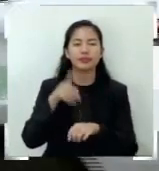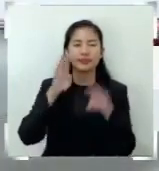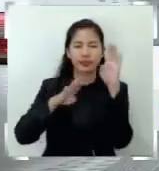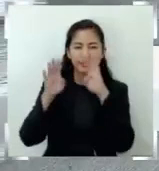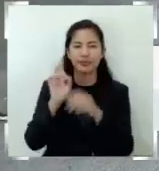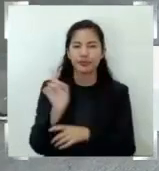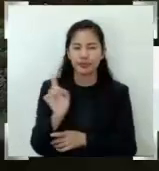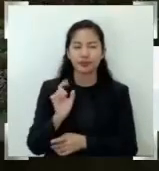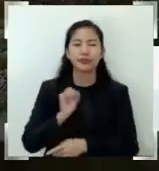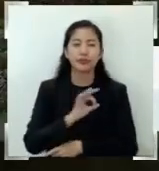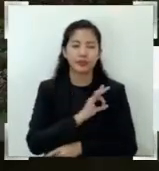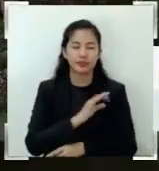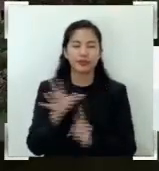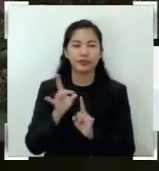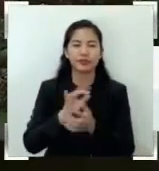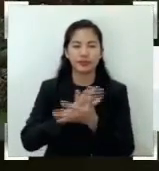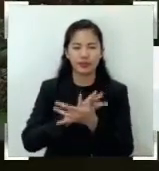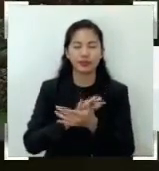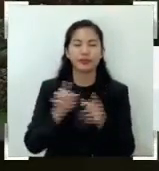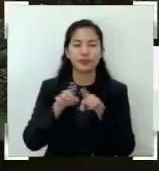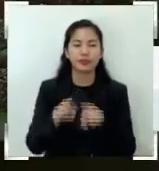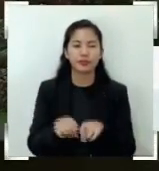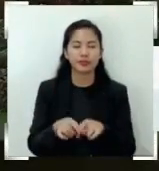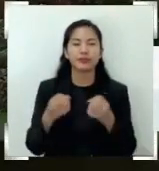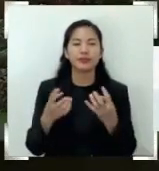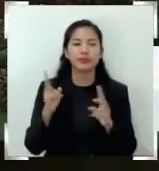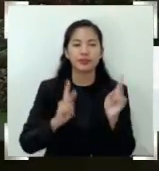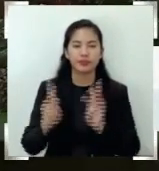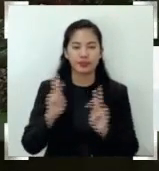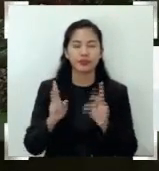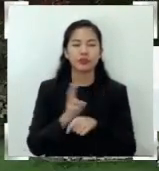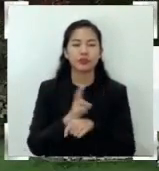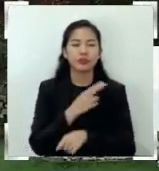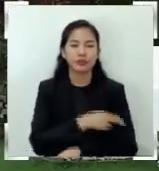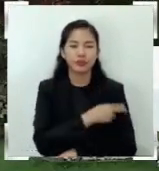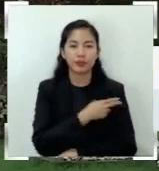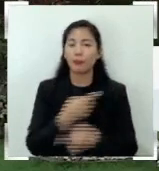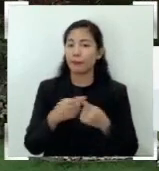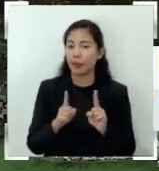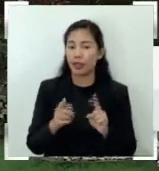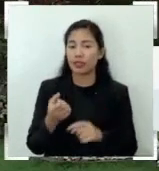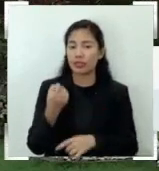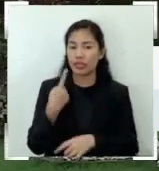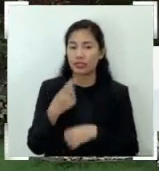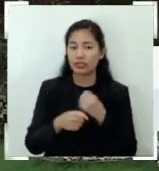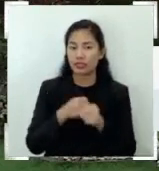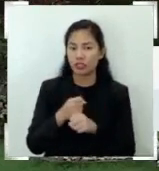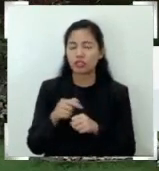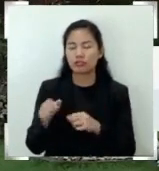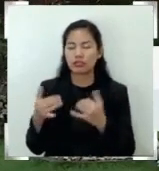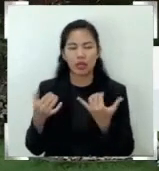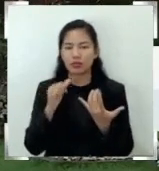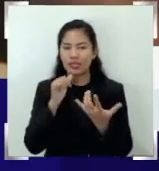staff. Umakyat na rin daw ang dami ng mga nako-confine, pero hindi kasing dami noong nakaraang taon. Dahil dito, kailangan nilang limitahan ang